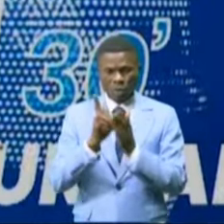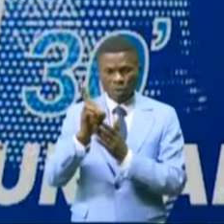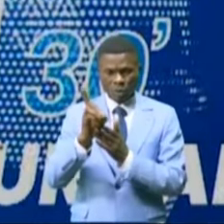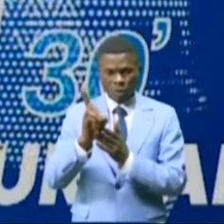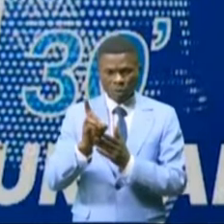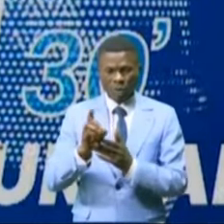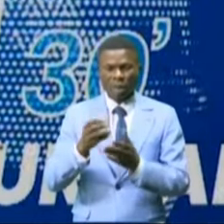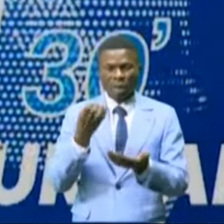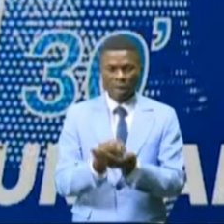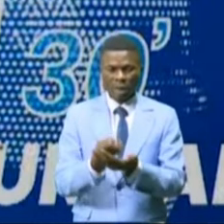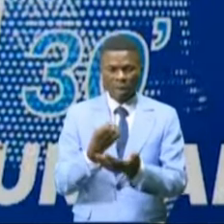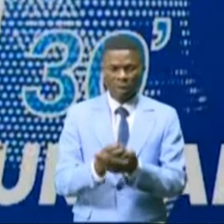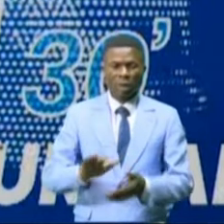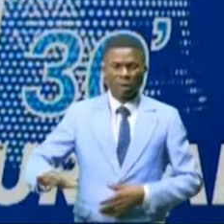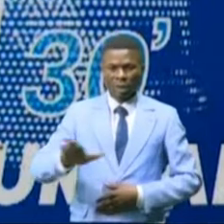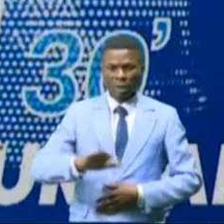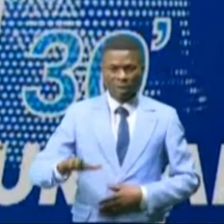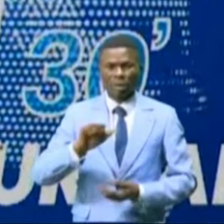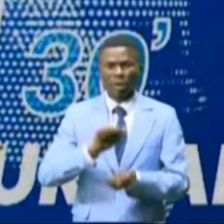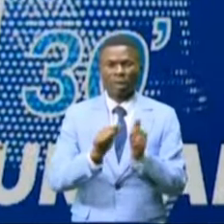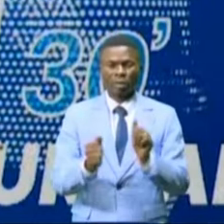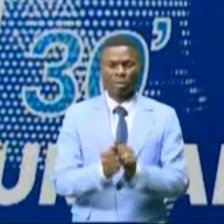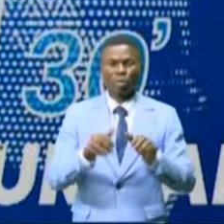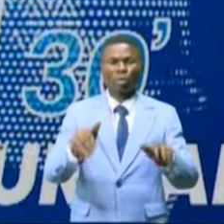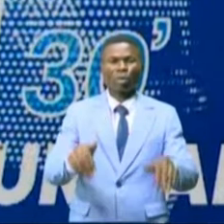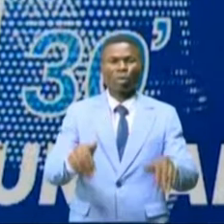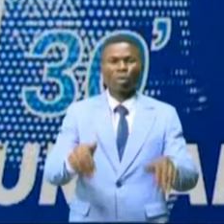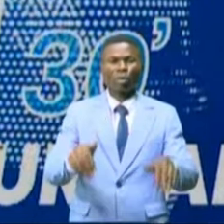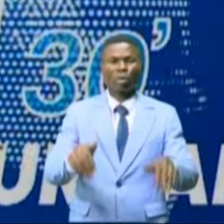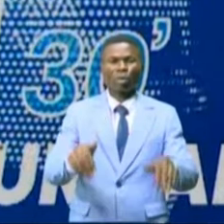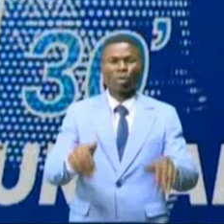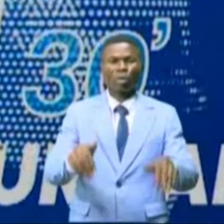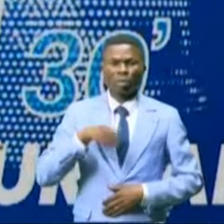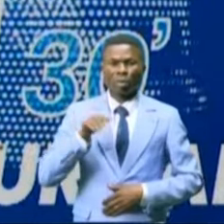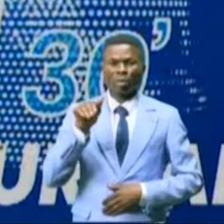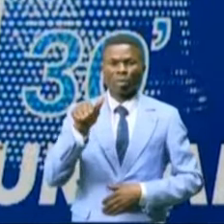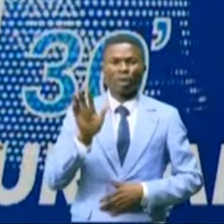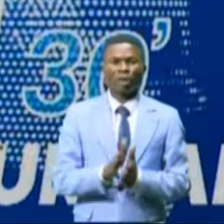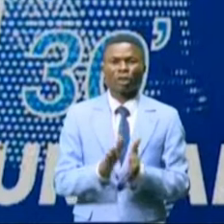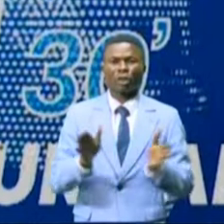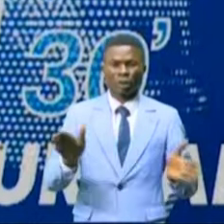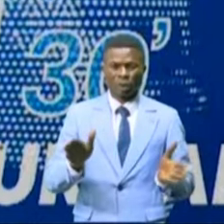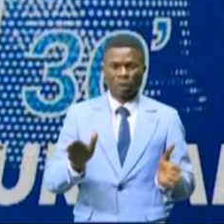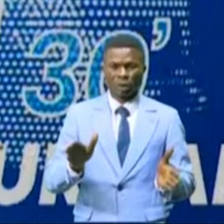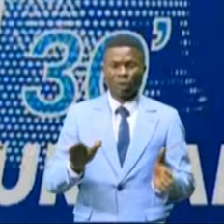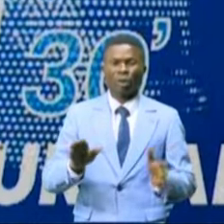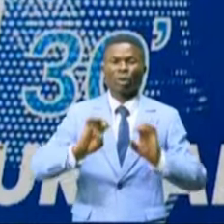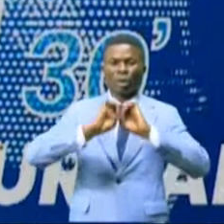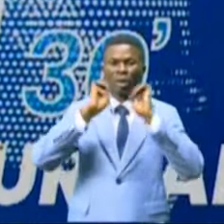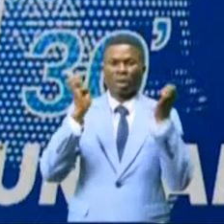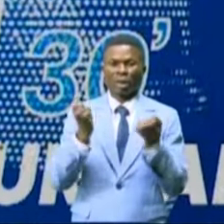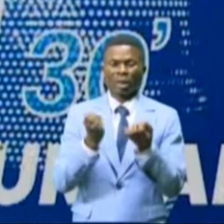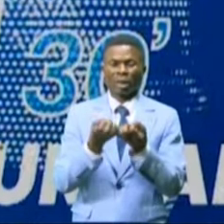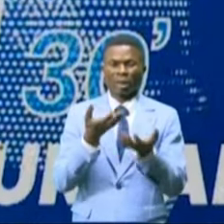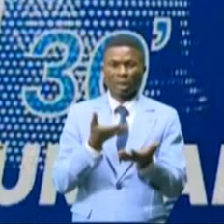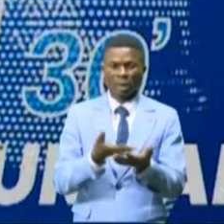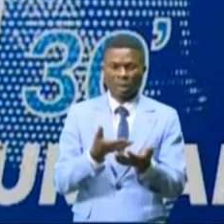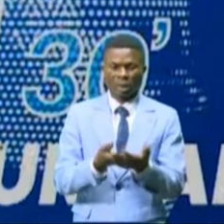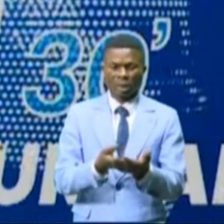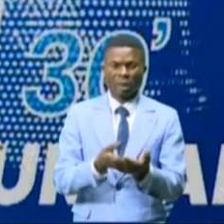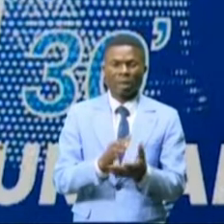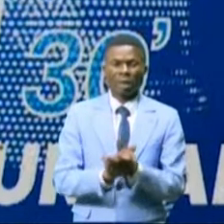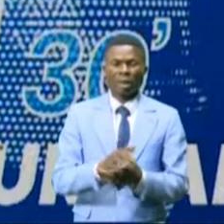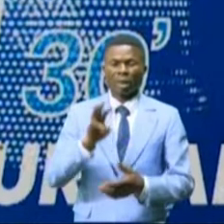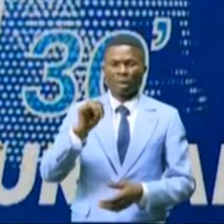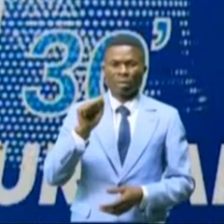de l'économie du pays dans le secteur agricole. Générale de cette entreprise, Mami